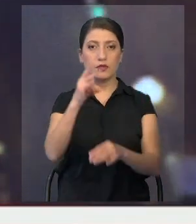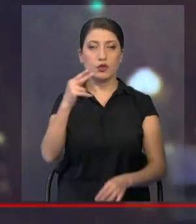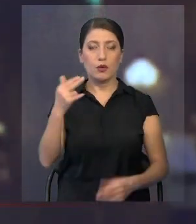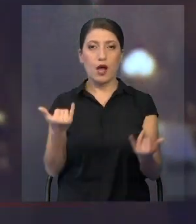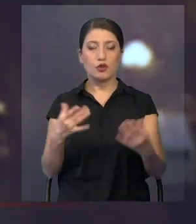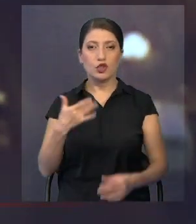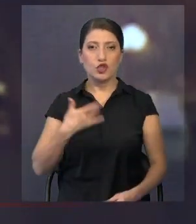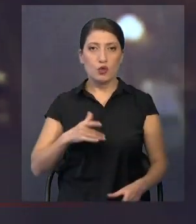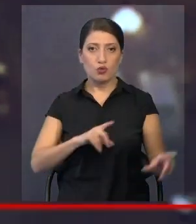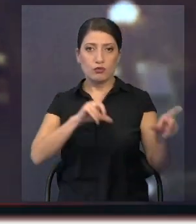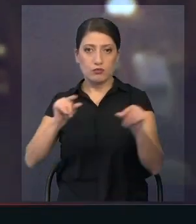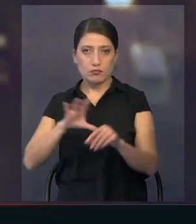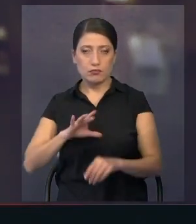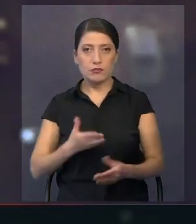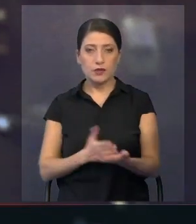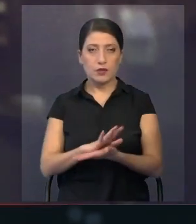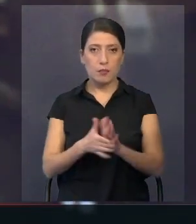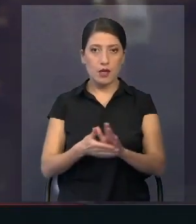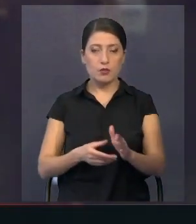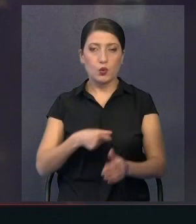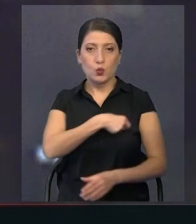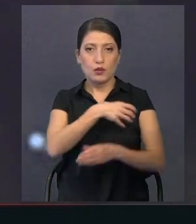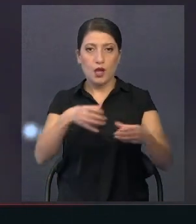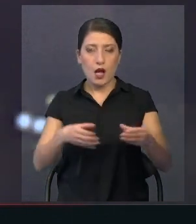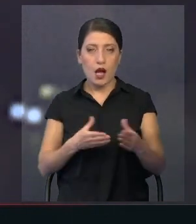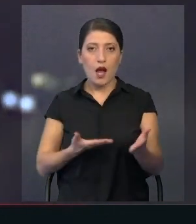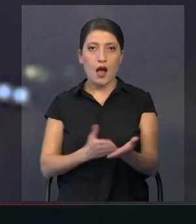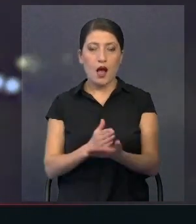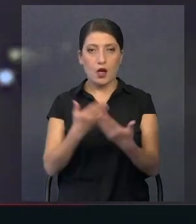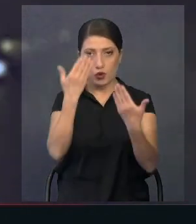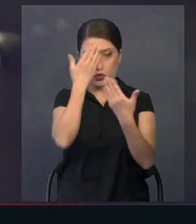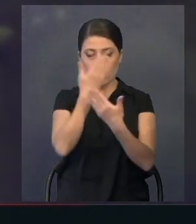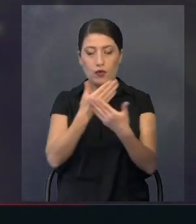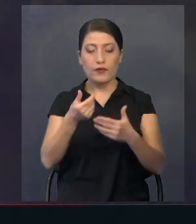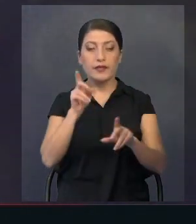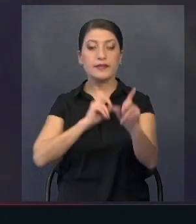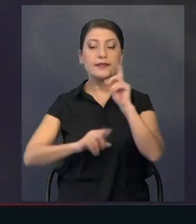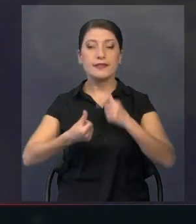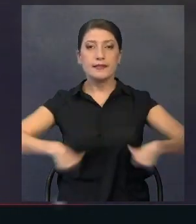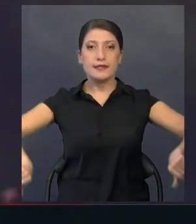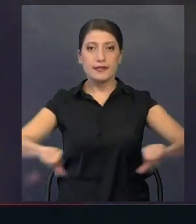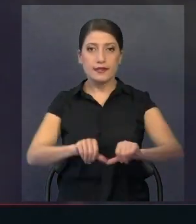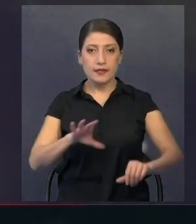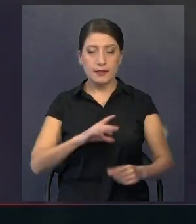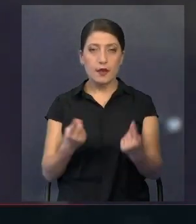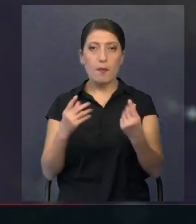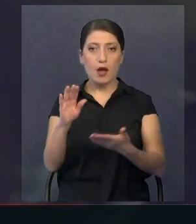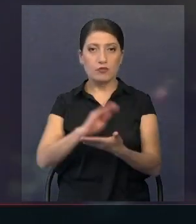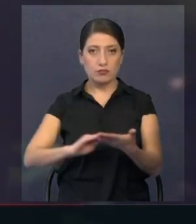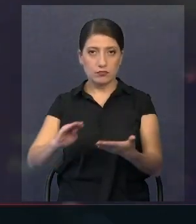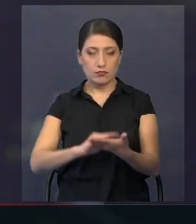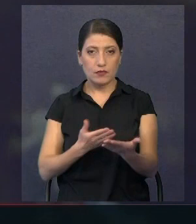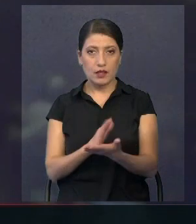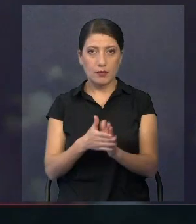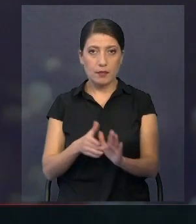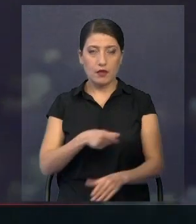այսօր Ջերմուկում է եղել, քաղաքացիական պայմանագիր կուսակցության քաղաքական ժողովի նիստ է վարել, որի ընթացքում ըստ պաշտոնական հաղորդագրության